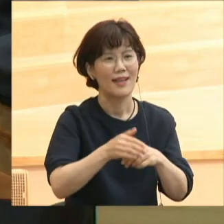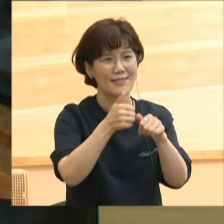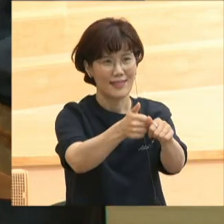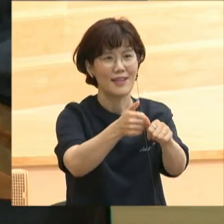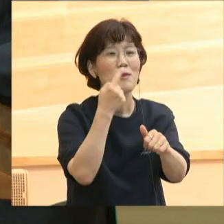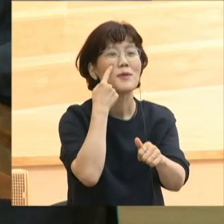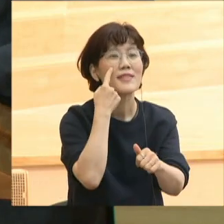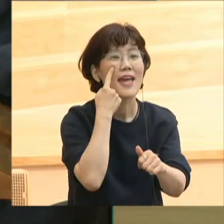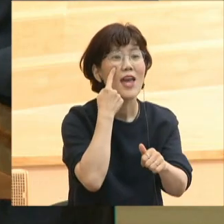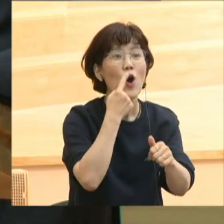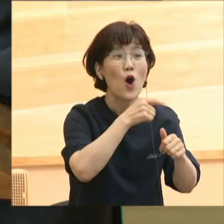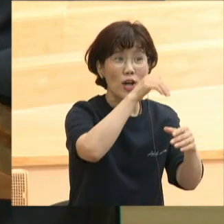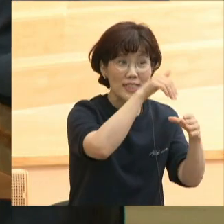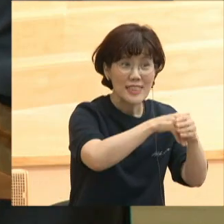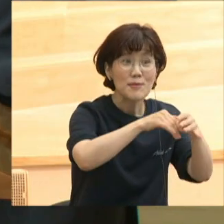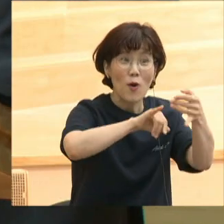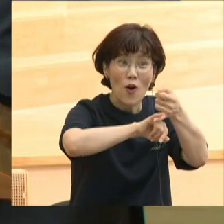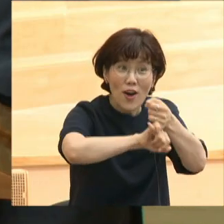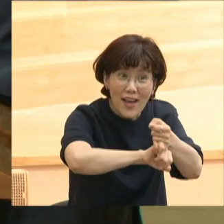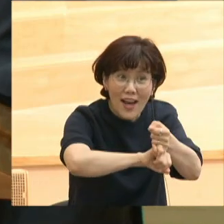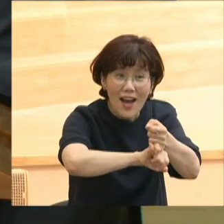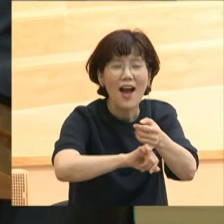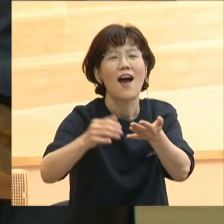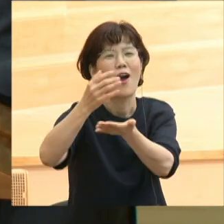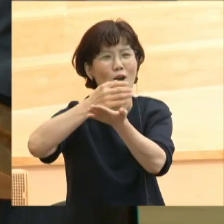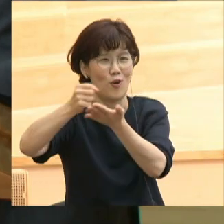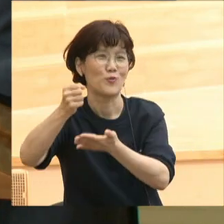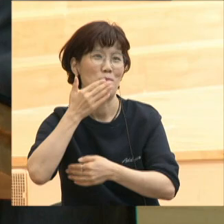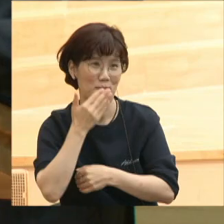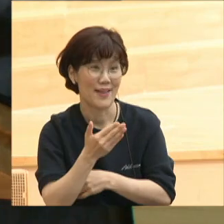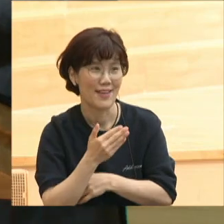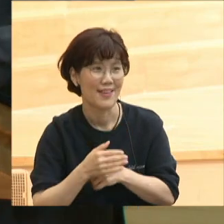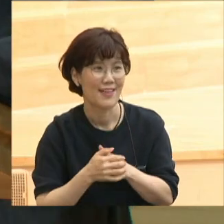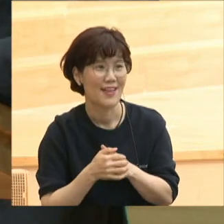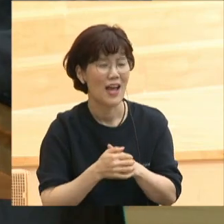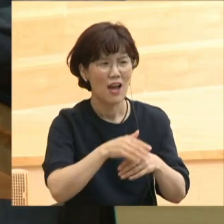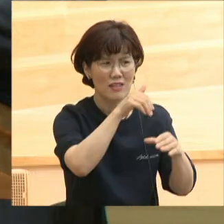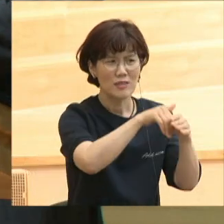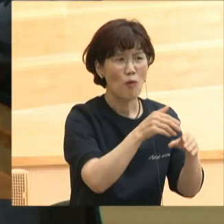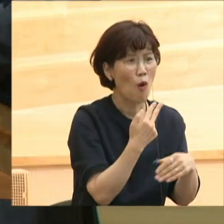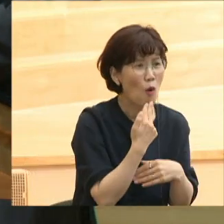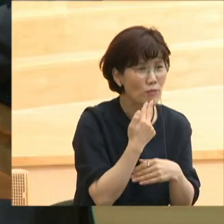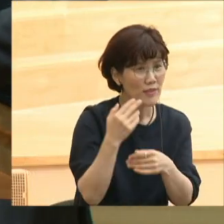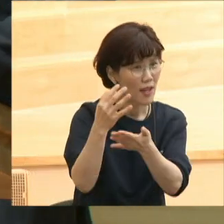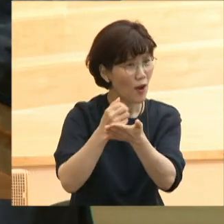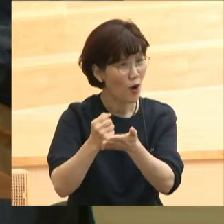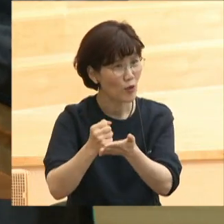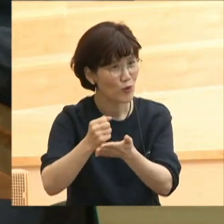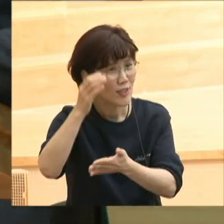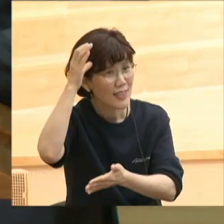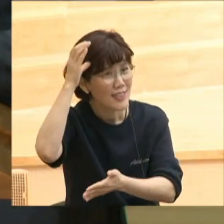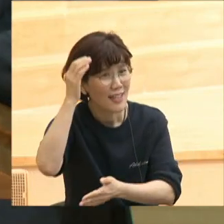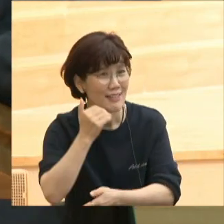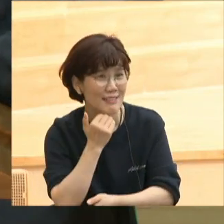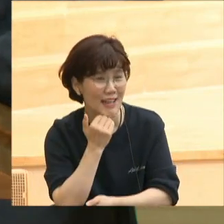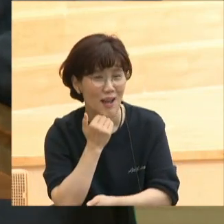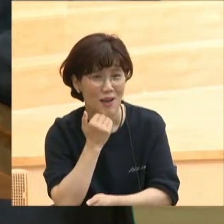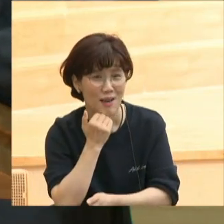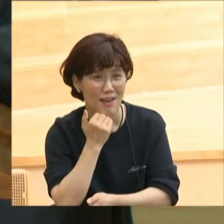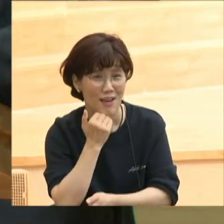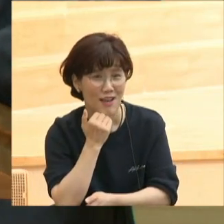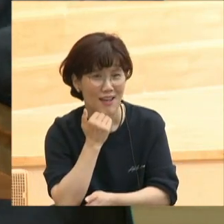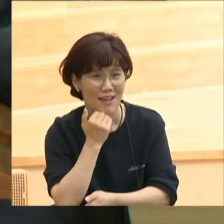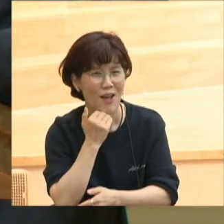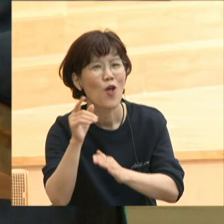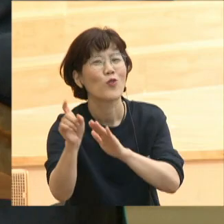심어야, 심어야, 심어야, 심어야, 거둔다, 거둔다. 여러분 심지 않았는데도 거둘 것을 기대하면